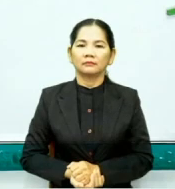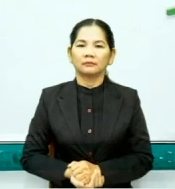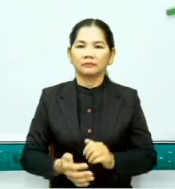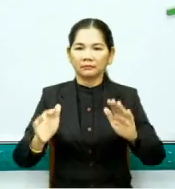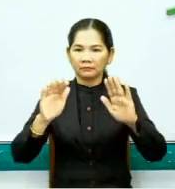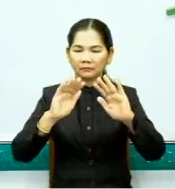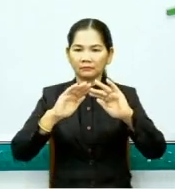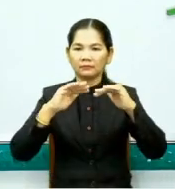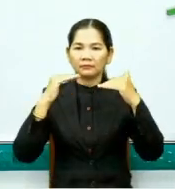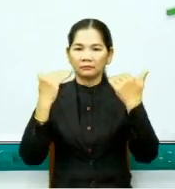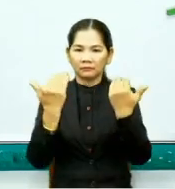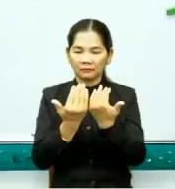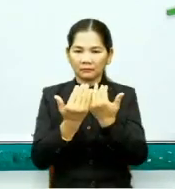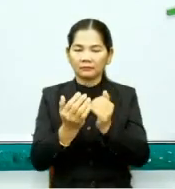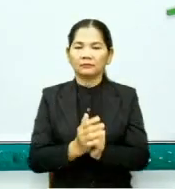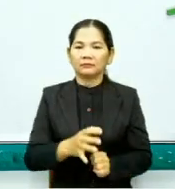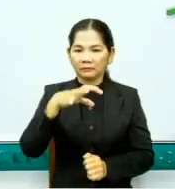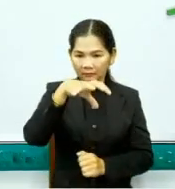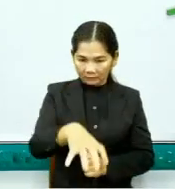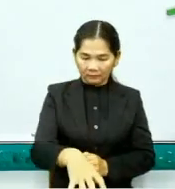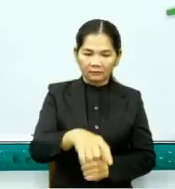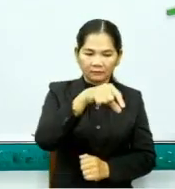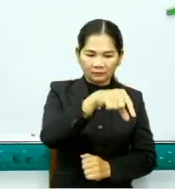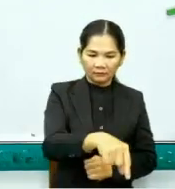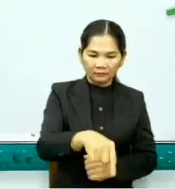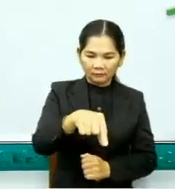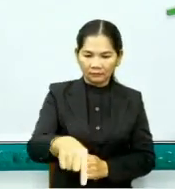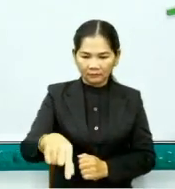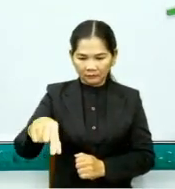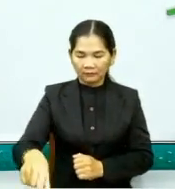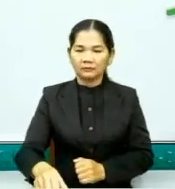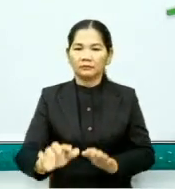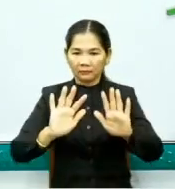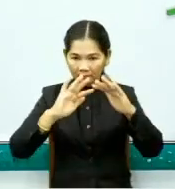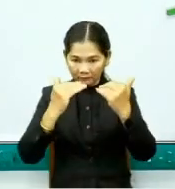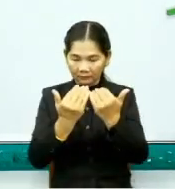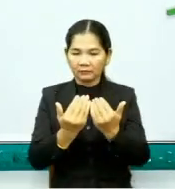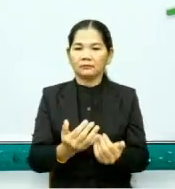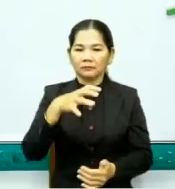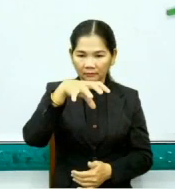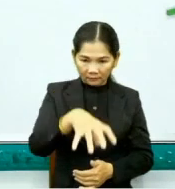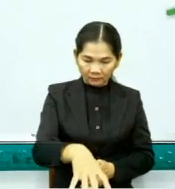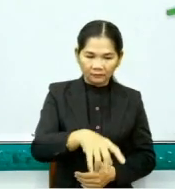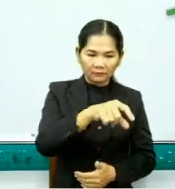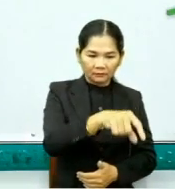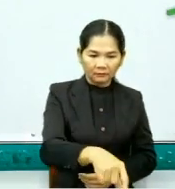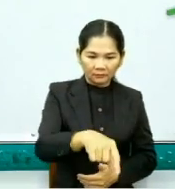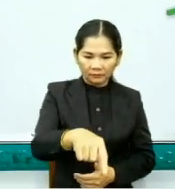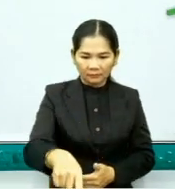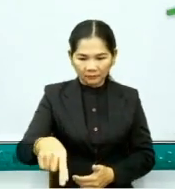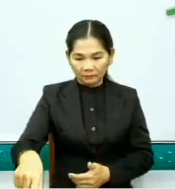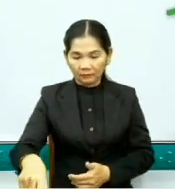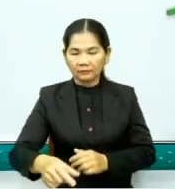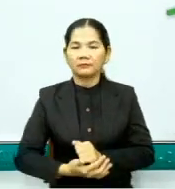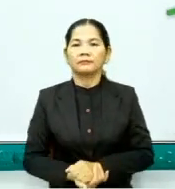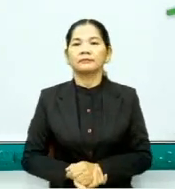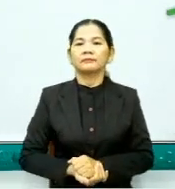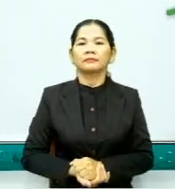Sạ má chất lập. Sạ má chất lập.